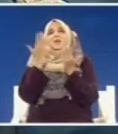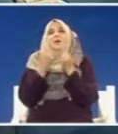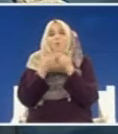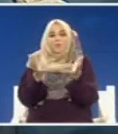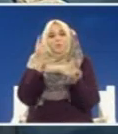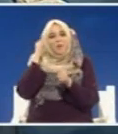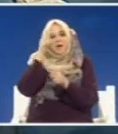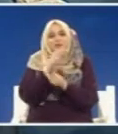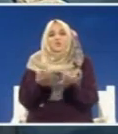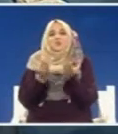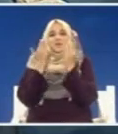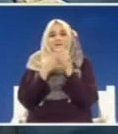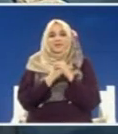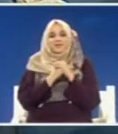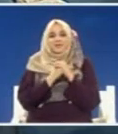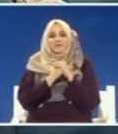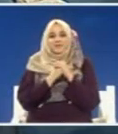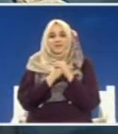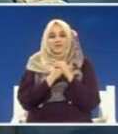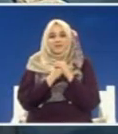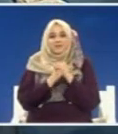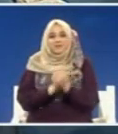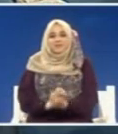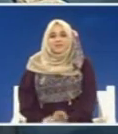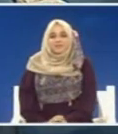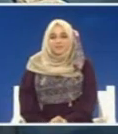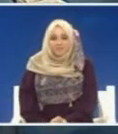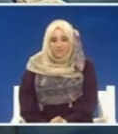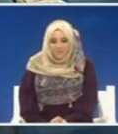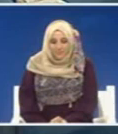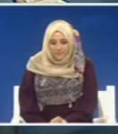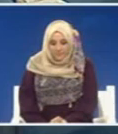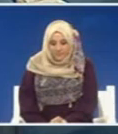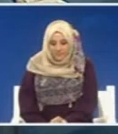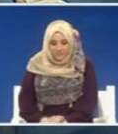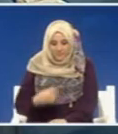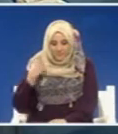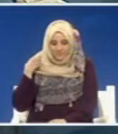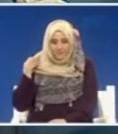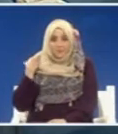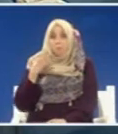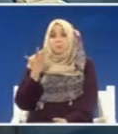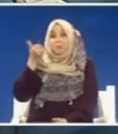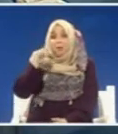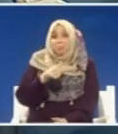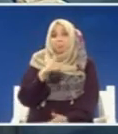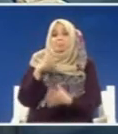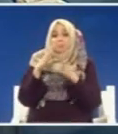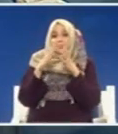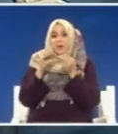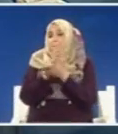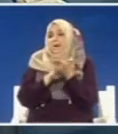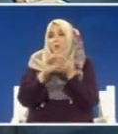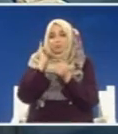الله, إن شاء الله. ولكن الوعد راهو صعيبة أخت سيدة أم آدم. طبعا سامحينا ربما انقطعت سيدة أم آدم وسامحينا